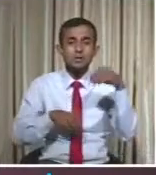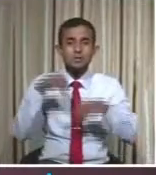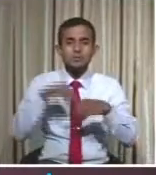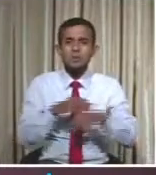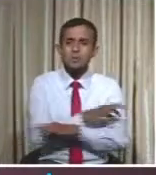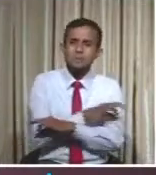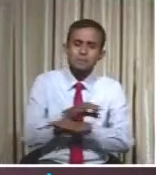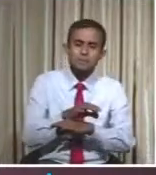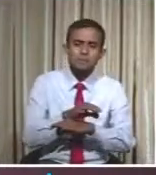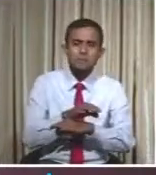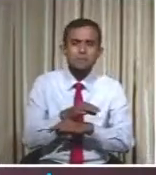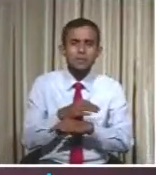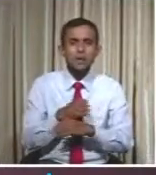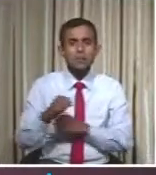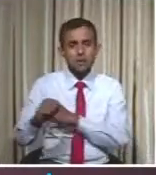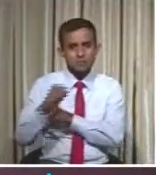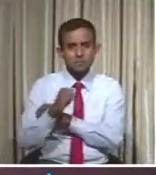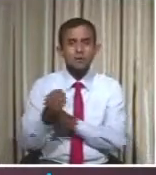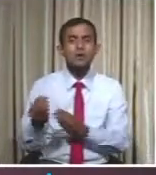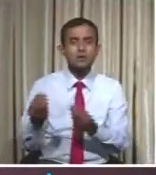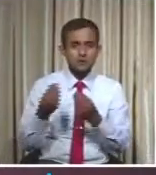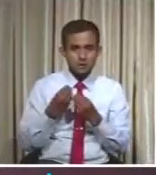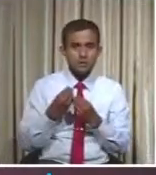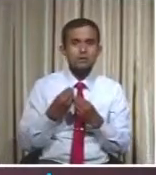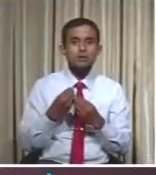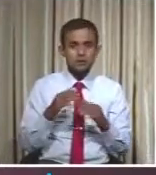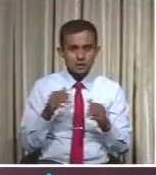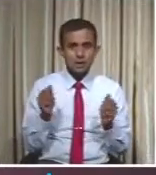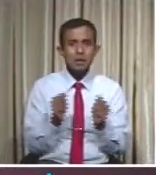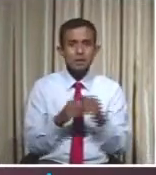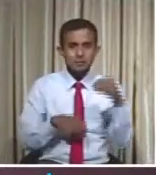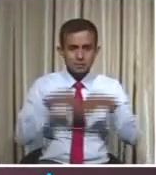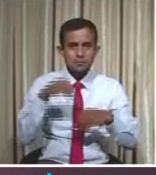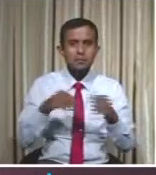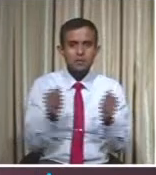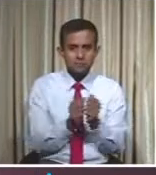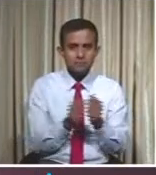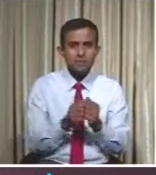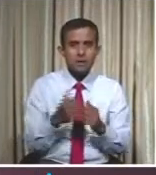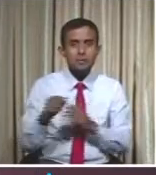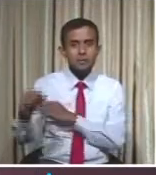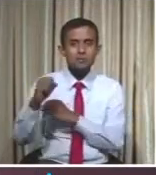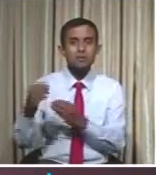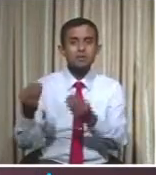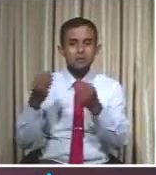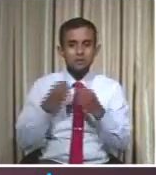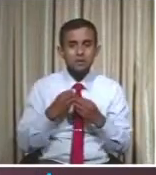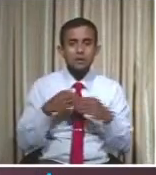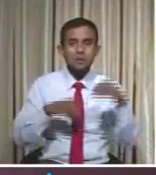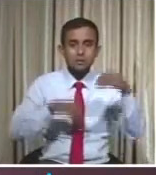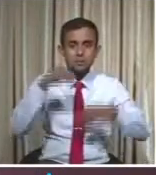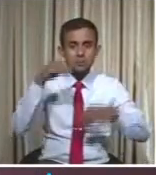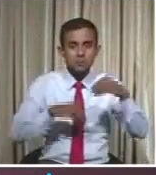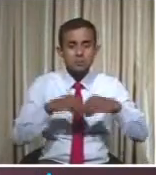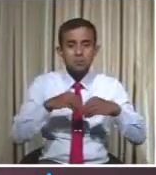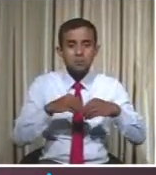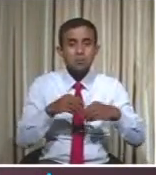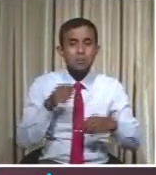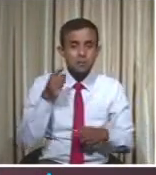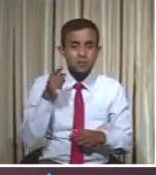ක්‍රමයේද අපි බලය ලබා ගන්න කරන දේශපාලනයේද අපි බලය ලබා ගන්න දේශපාලනය